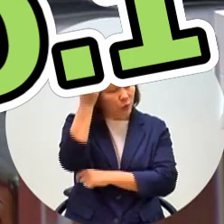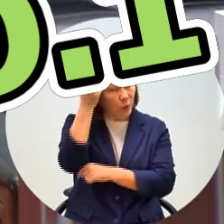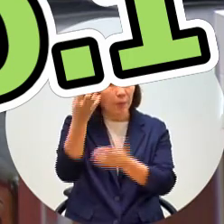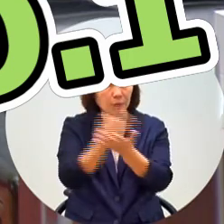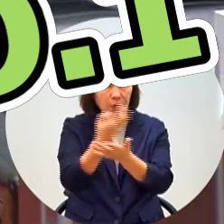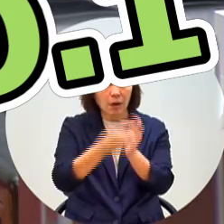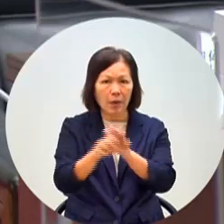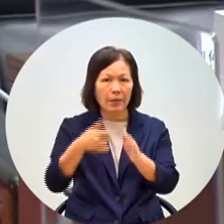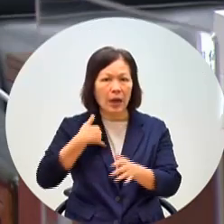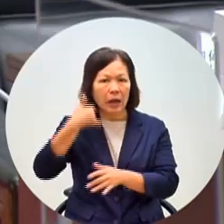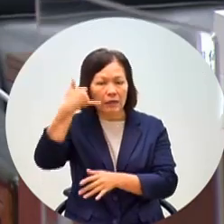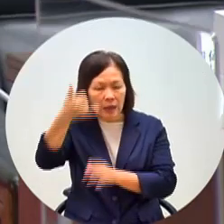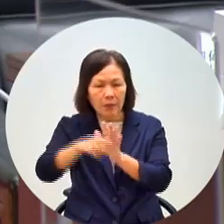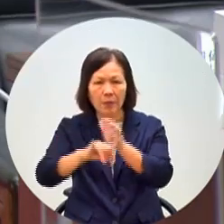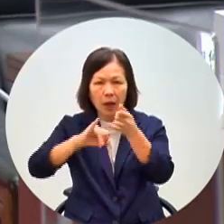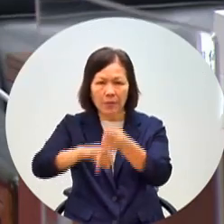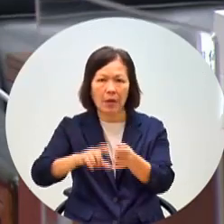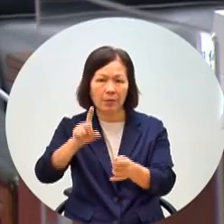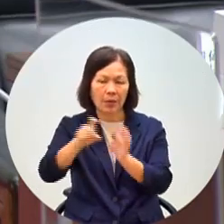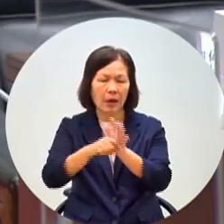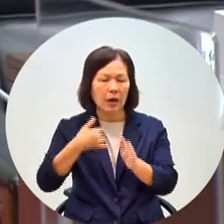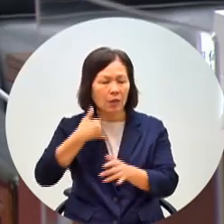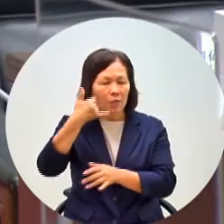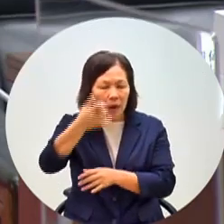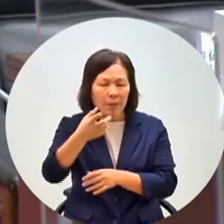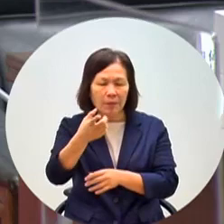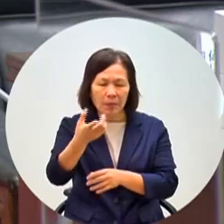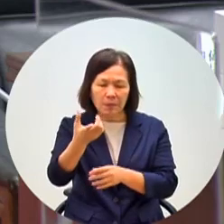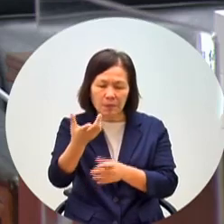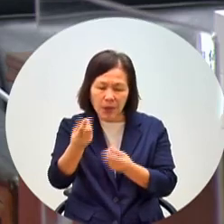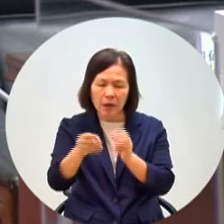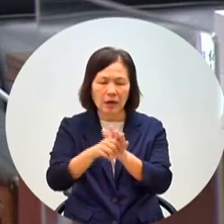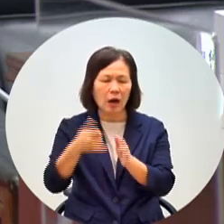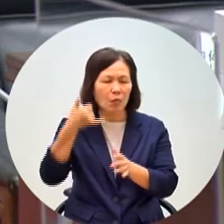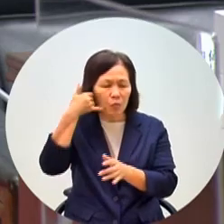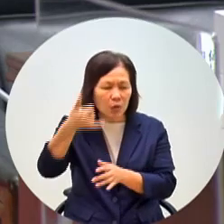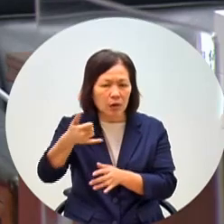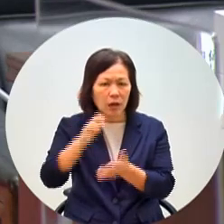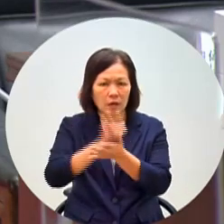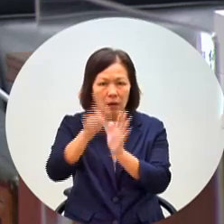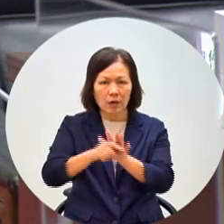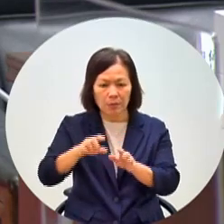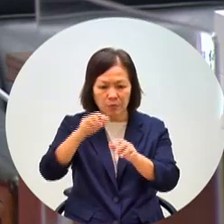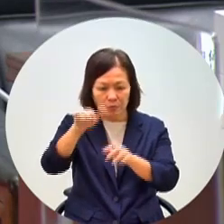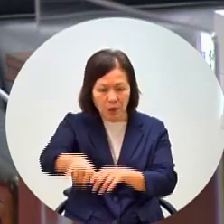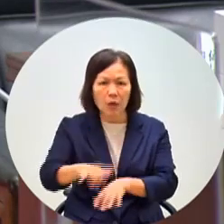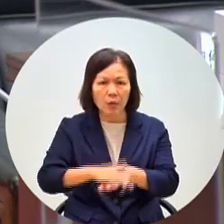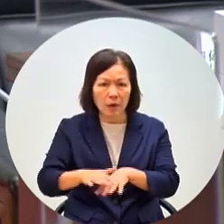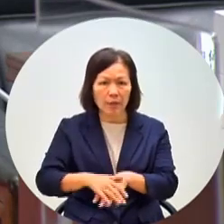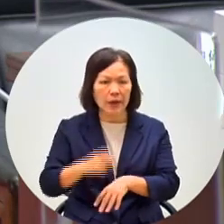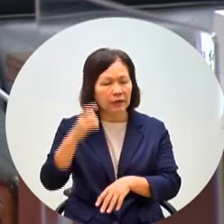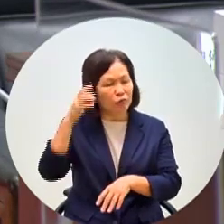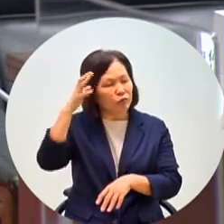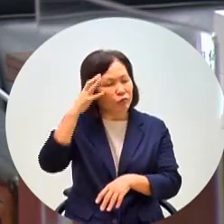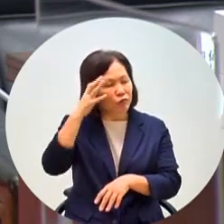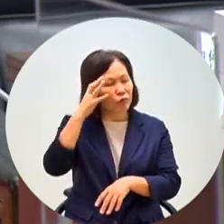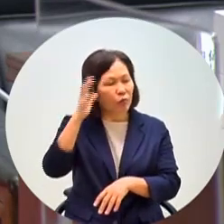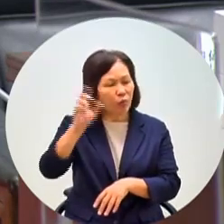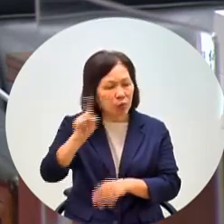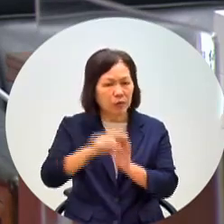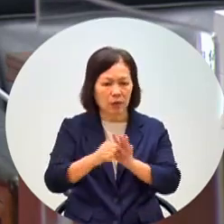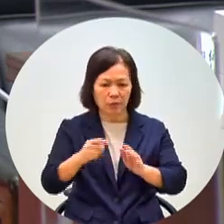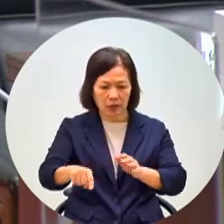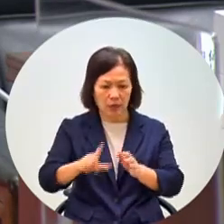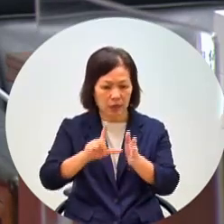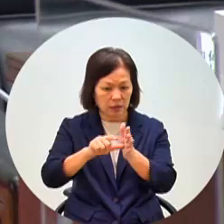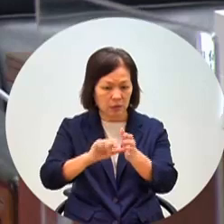电话没有办法预约，还没有人接，通了还会被挂掉。我们理想化就是我当天预约当